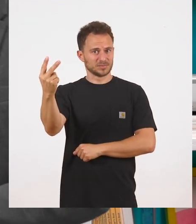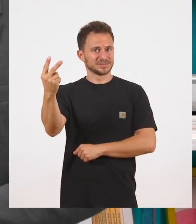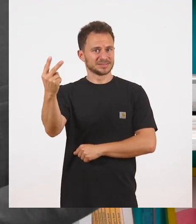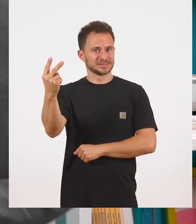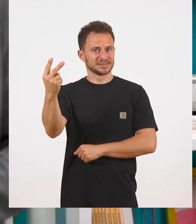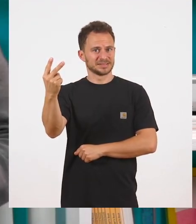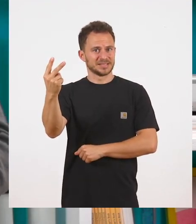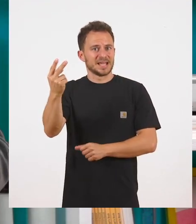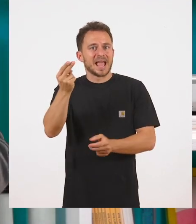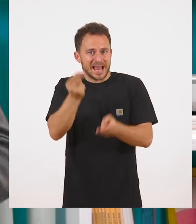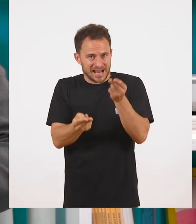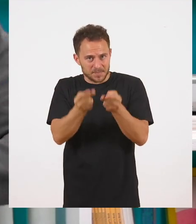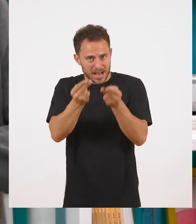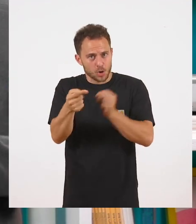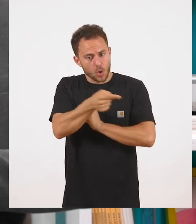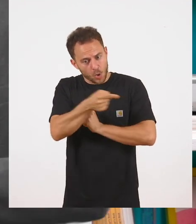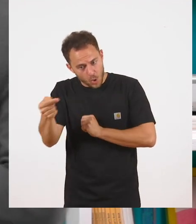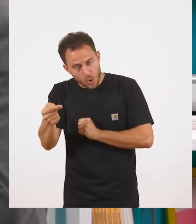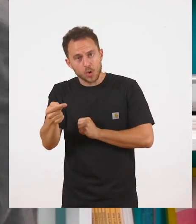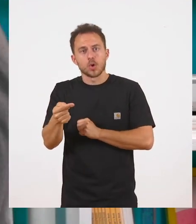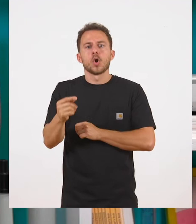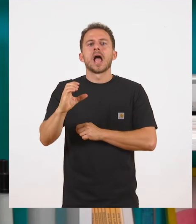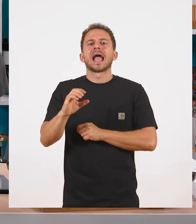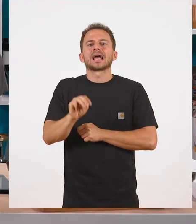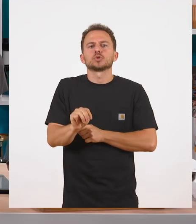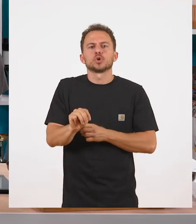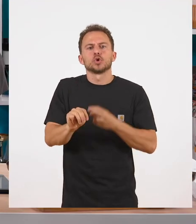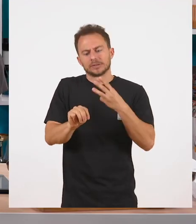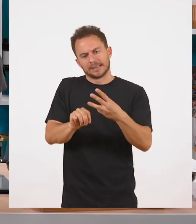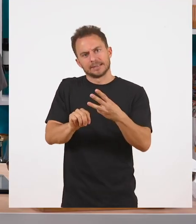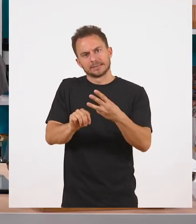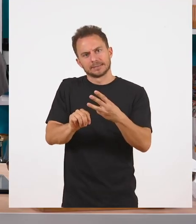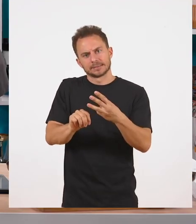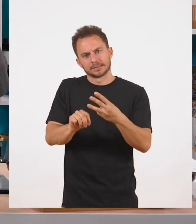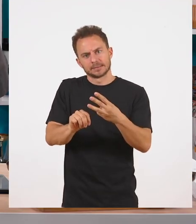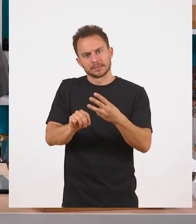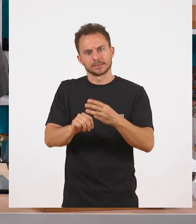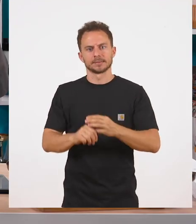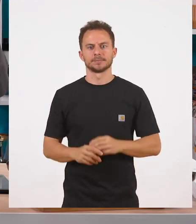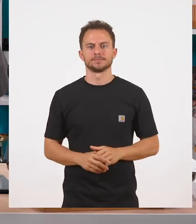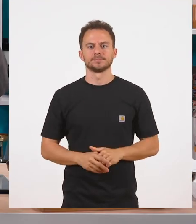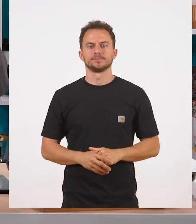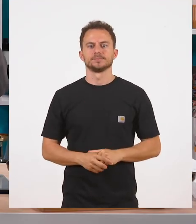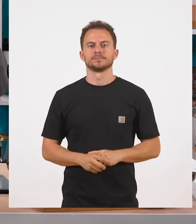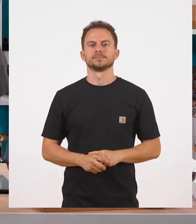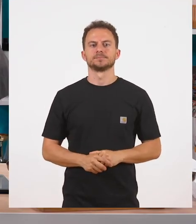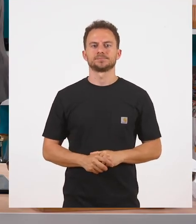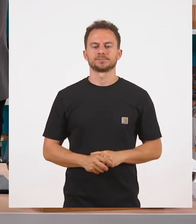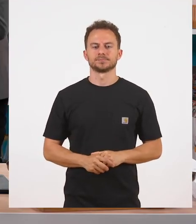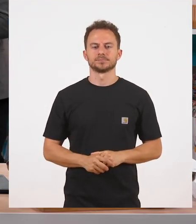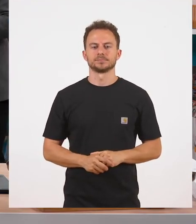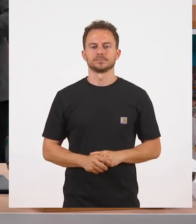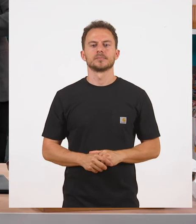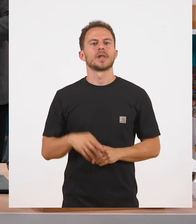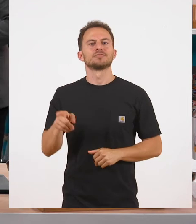2,2 γραμμάρια ανά κυβικό εκατοστό, γραμμάρια ανά κυβικό